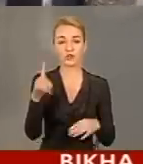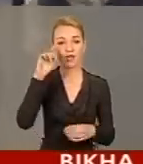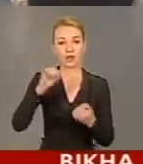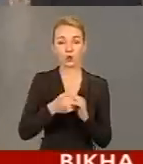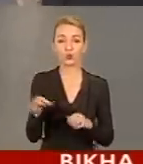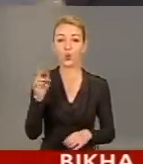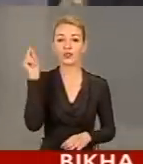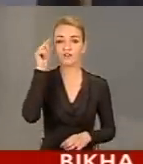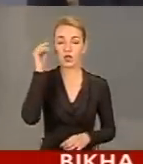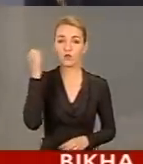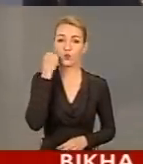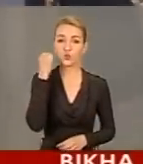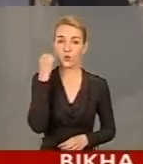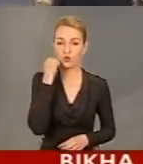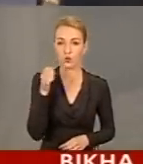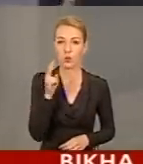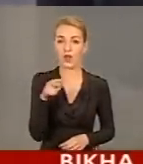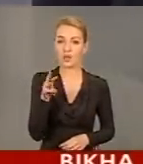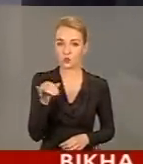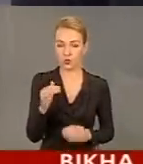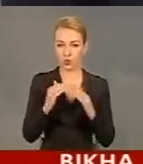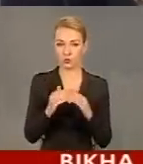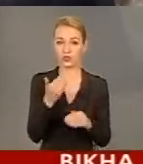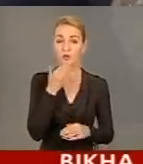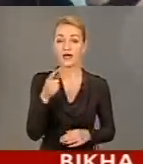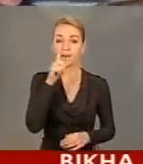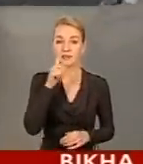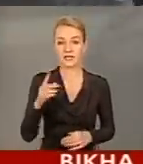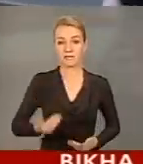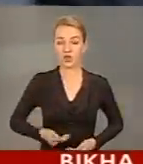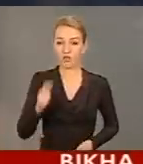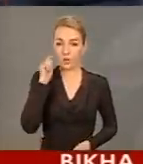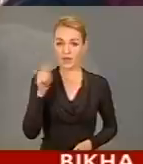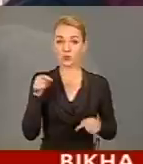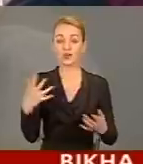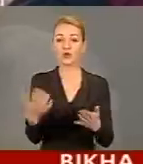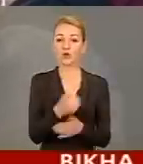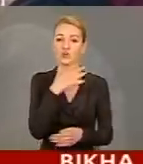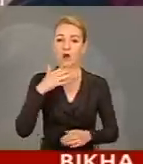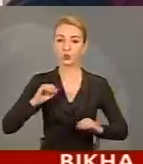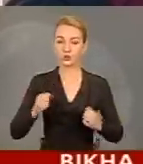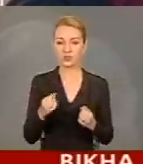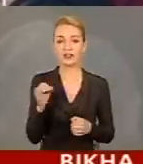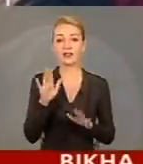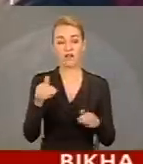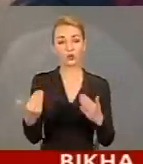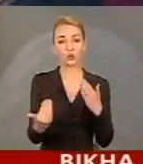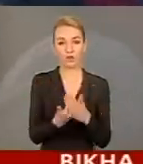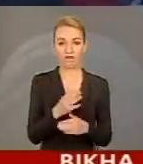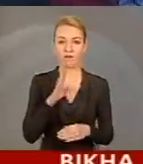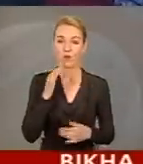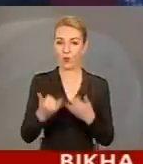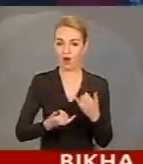згадку про навчання у московському кадетському корпусі. Останній місяць юнак мешкав в Україні. Тут знайшов чимало друзів і навіть нове